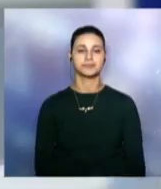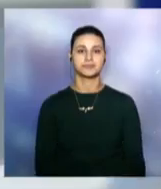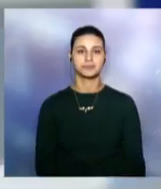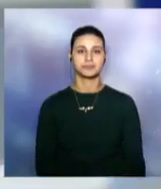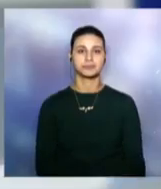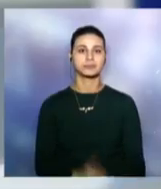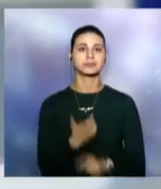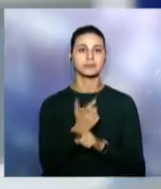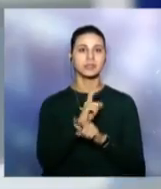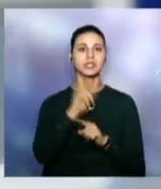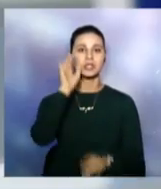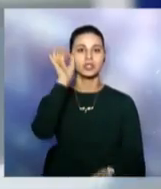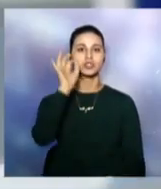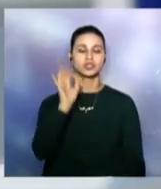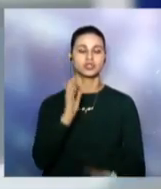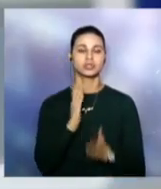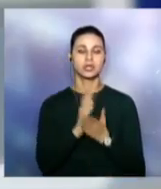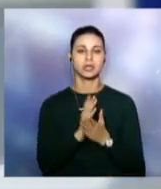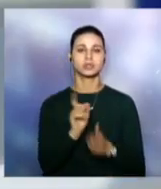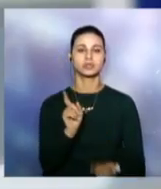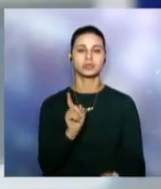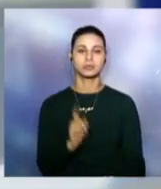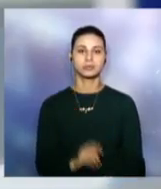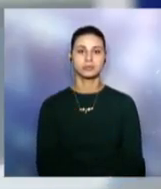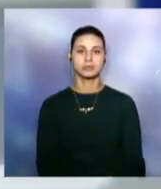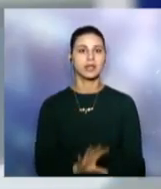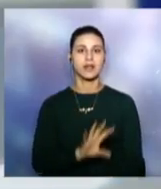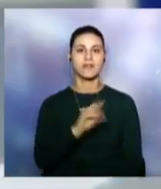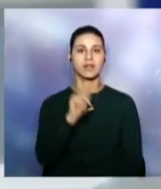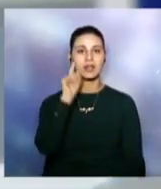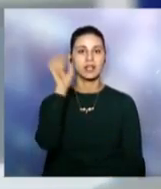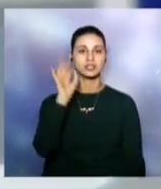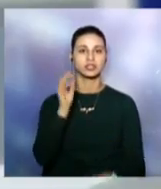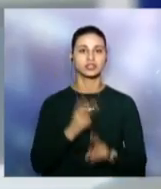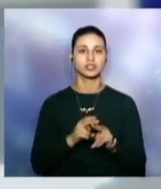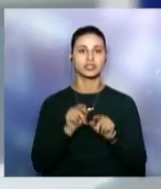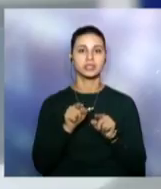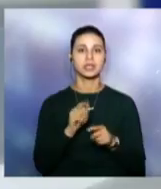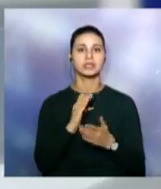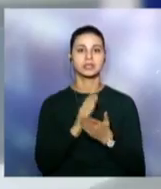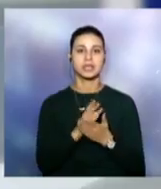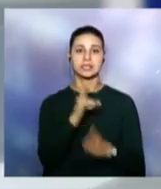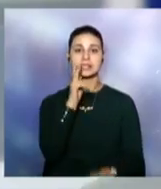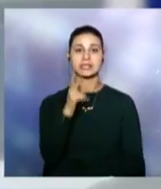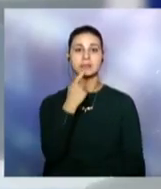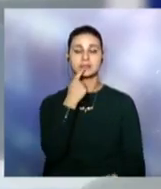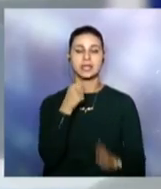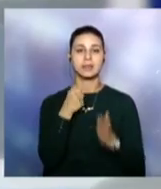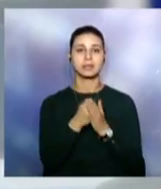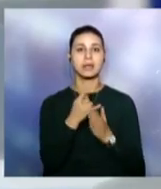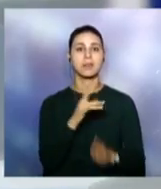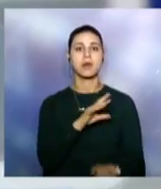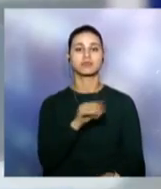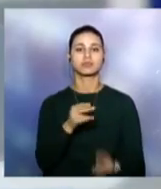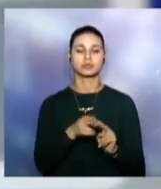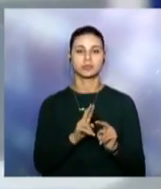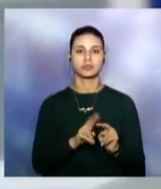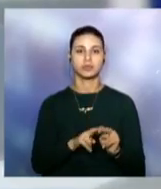ეს საკმაოდ ხშირია, უცხოეთში სტატისტიკა არსებობს. ყველაზე ხშირად ეს ხდება 3 წლამდე ასაკის ბავშვებში, მდრო